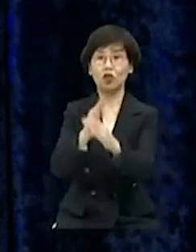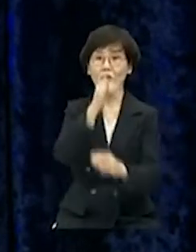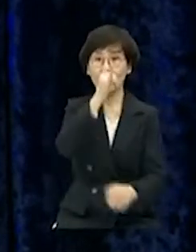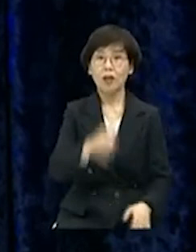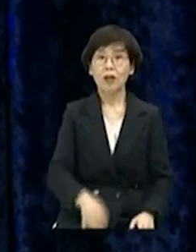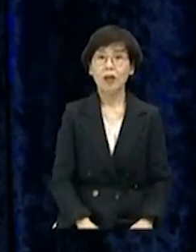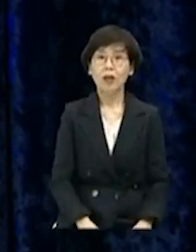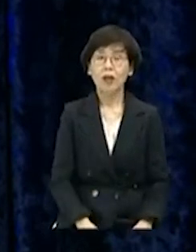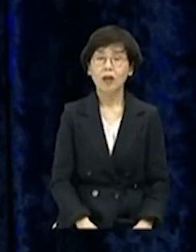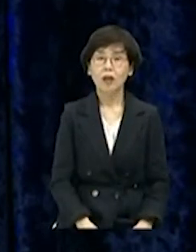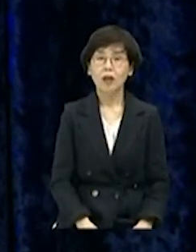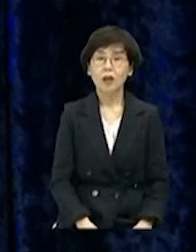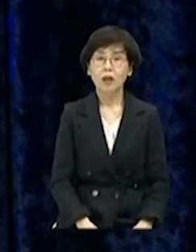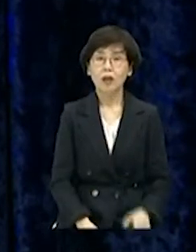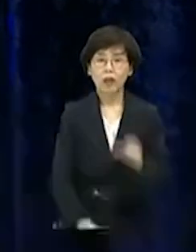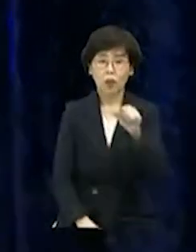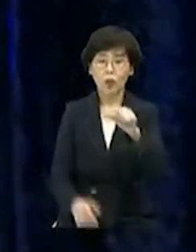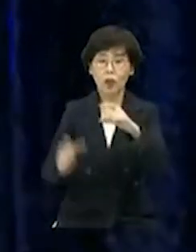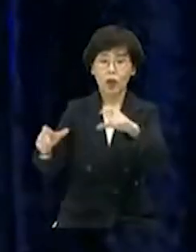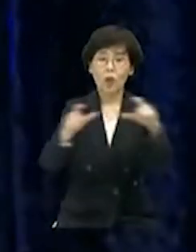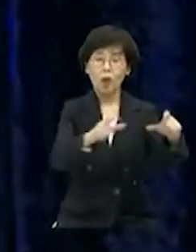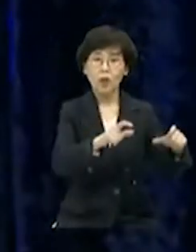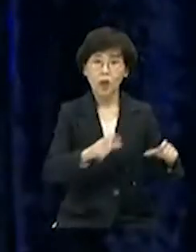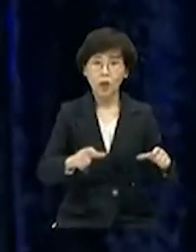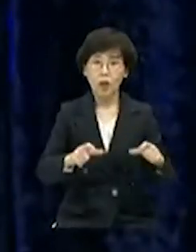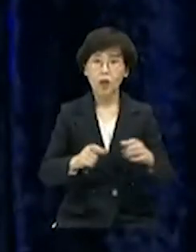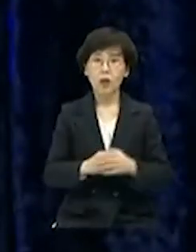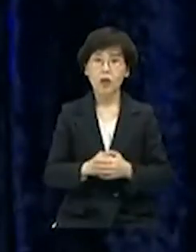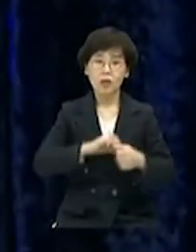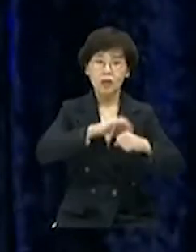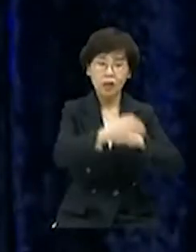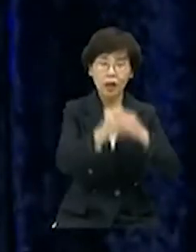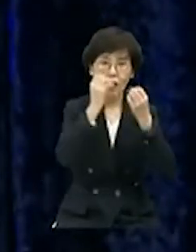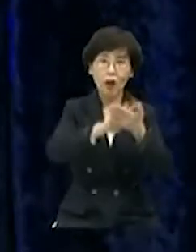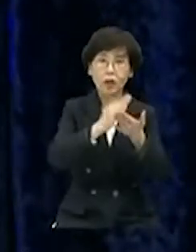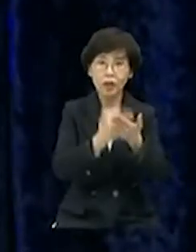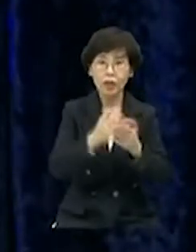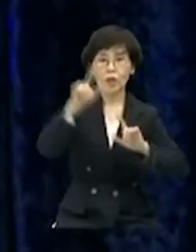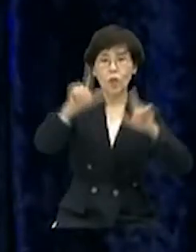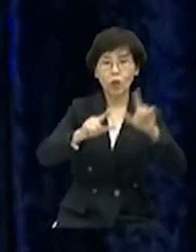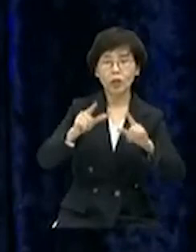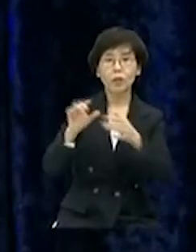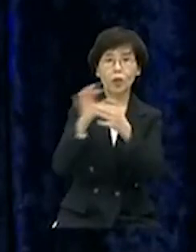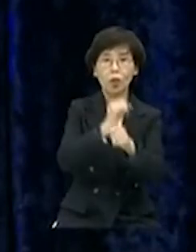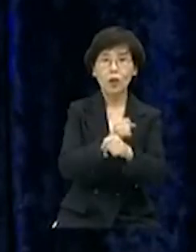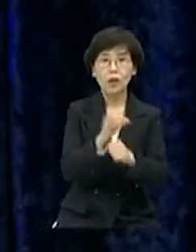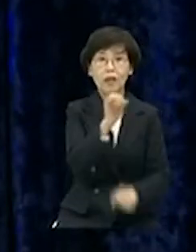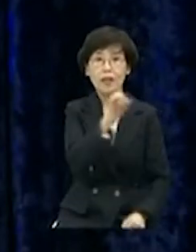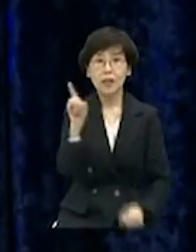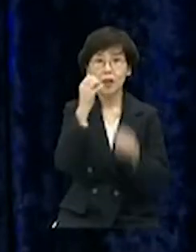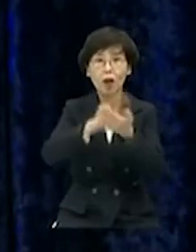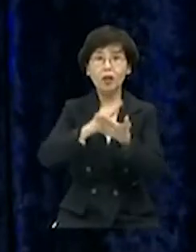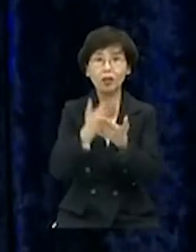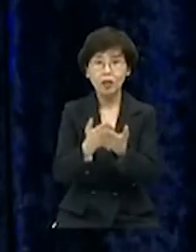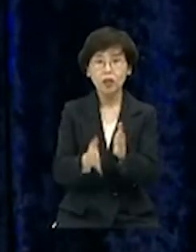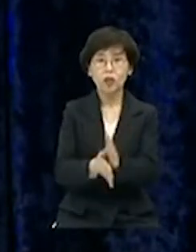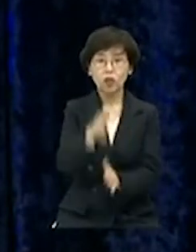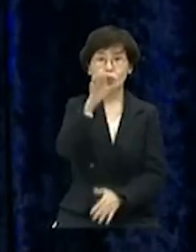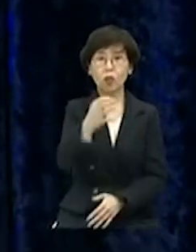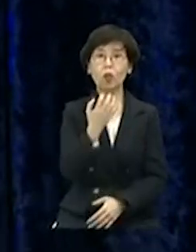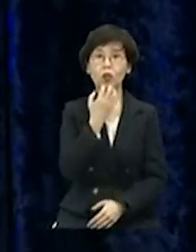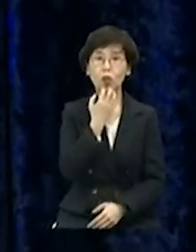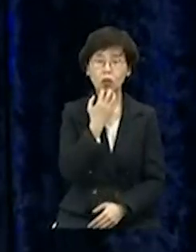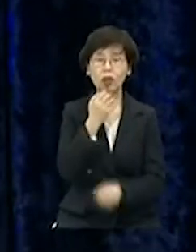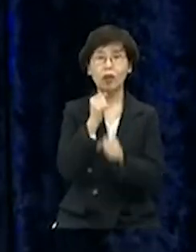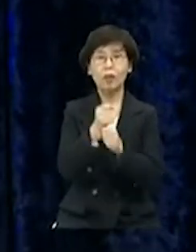있습니다. 5대 권역 글로벌 혁신 모델을 통해서 디지털 혁신 수도